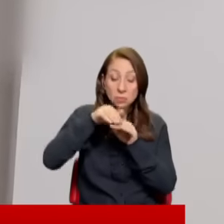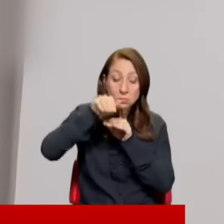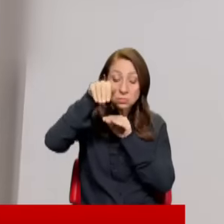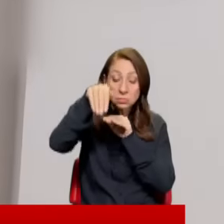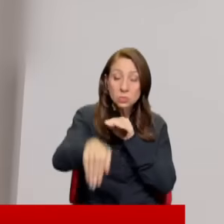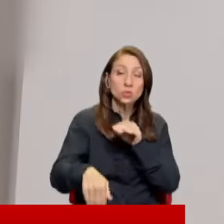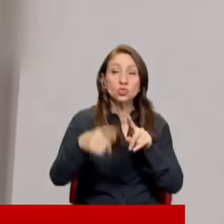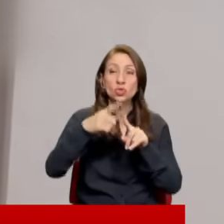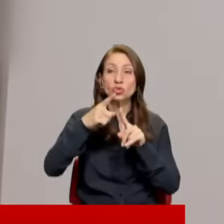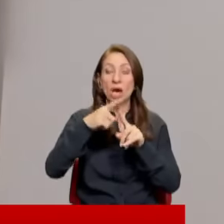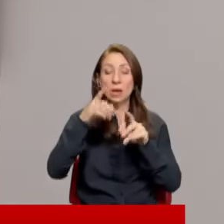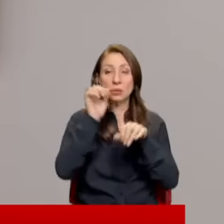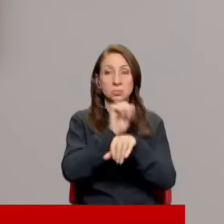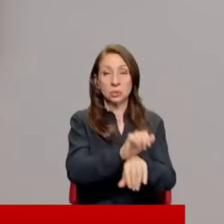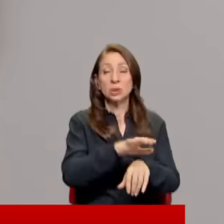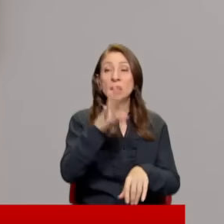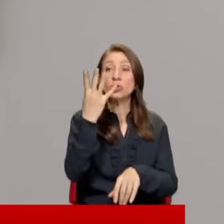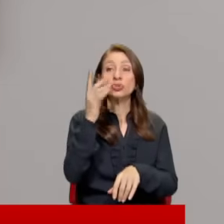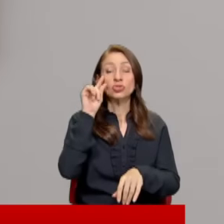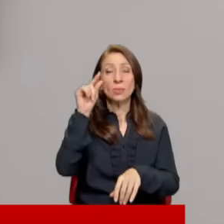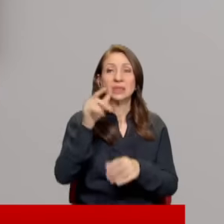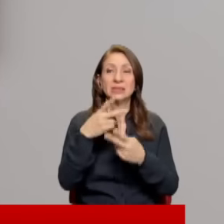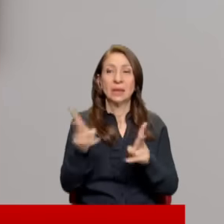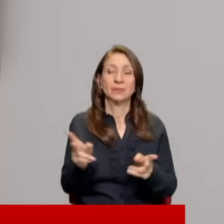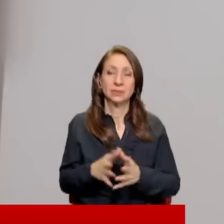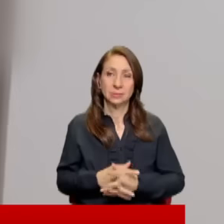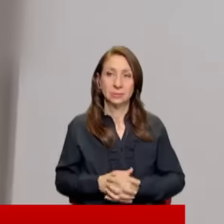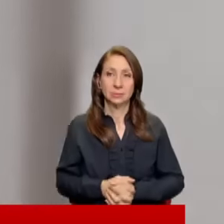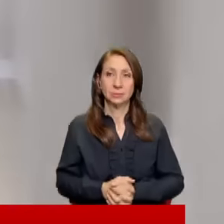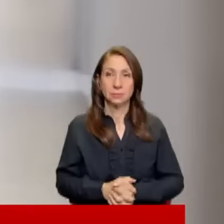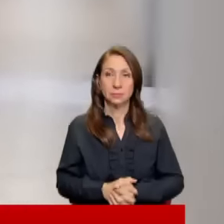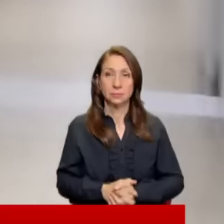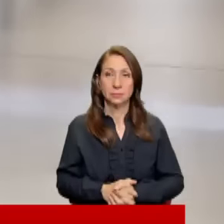Tuncay ağı tutuklandı diğer dört şü serbest